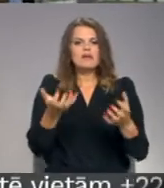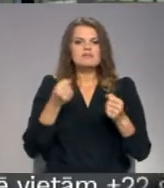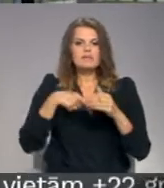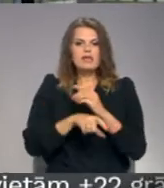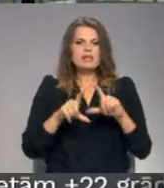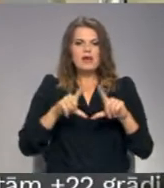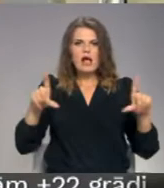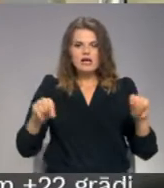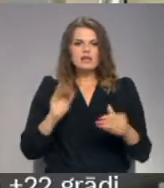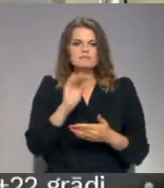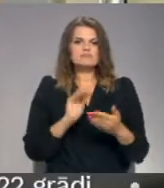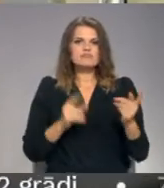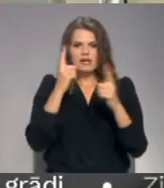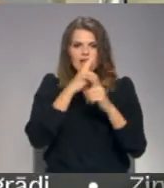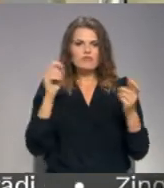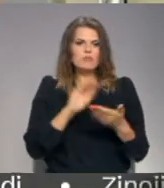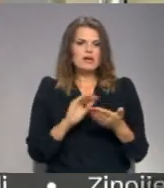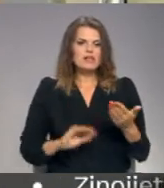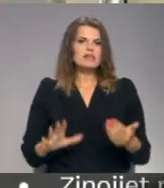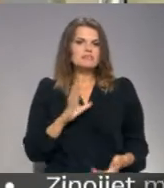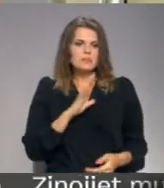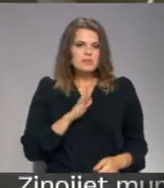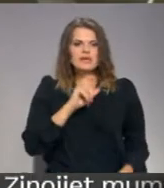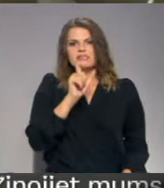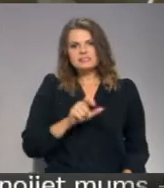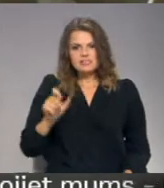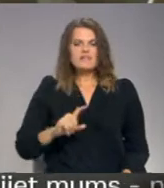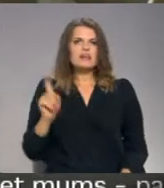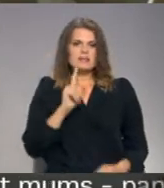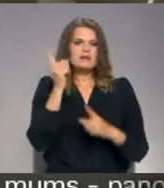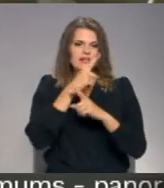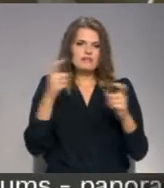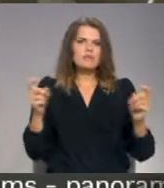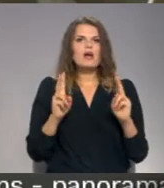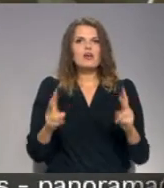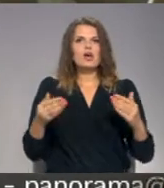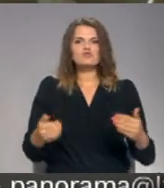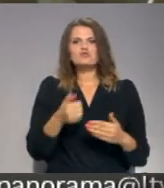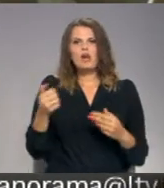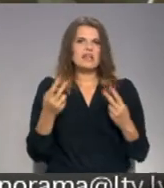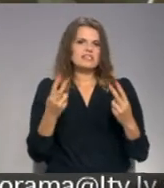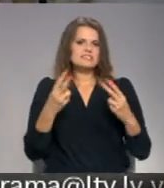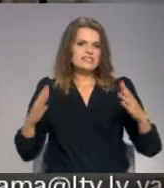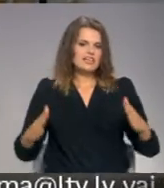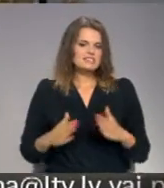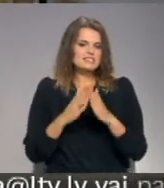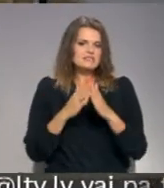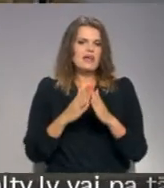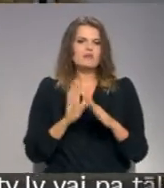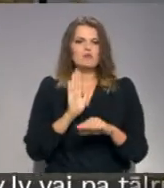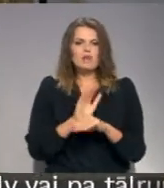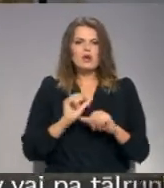otrā pusē bija visa informācija uzrakstīta, ja tā kā cilvēki ir informēti par to, kāda šogad izskatās Aglonas svētki.